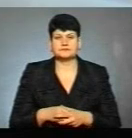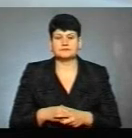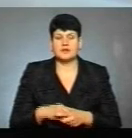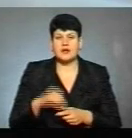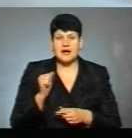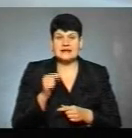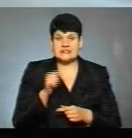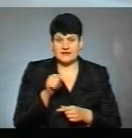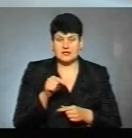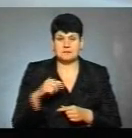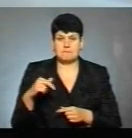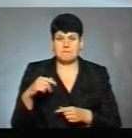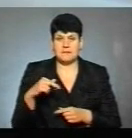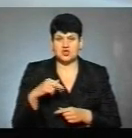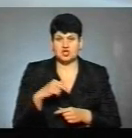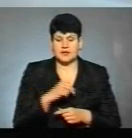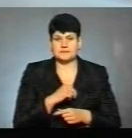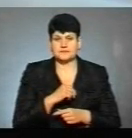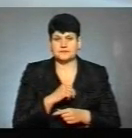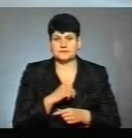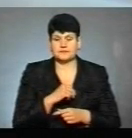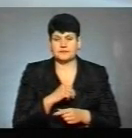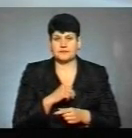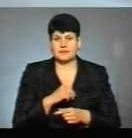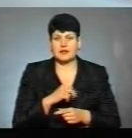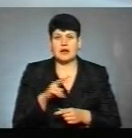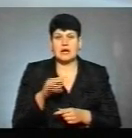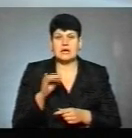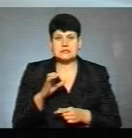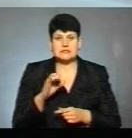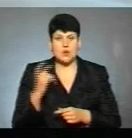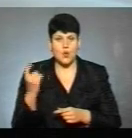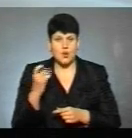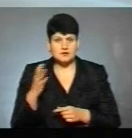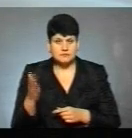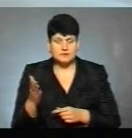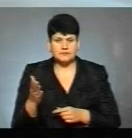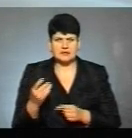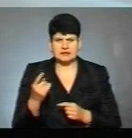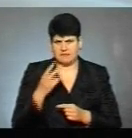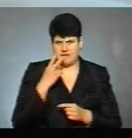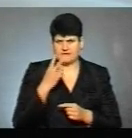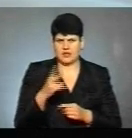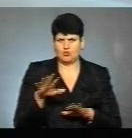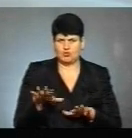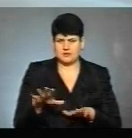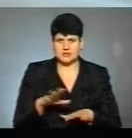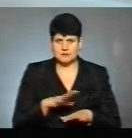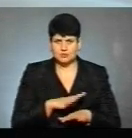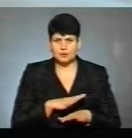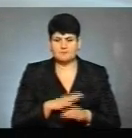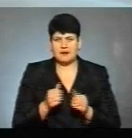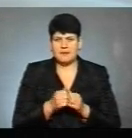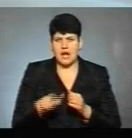А звідти вже пішли до цього, до лісгоспу, там на дуже на такому відному місці був при